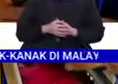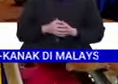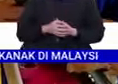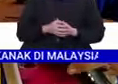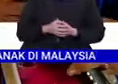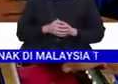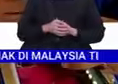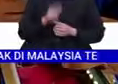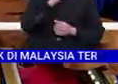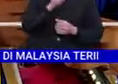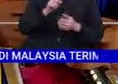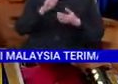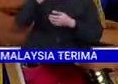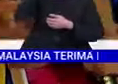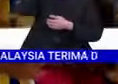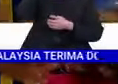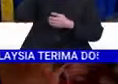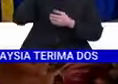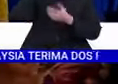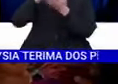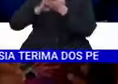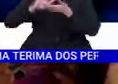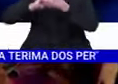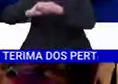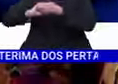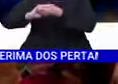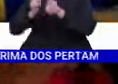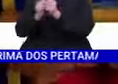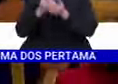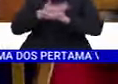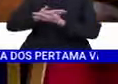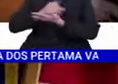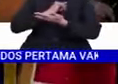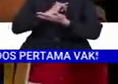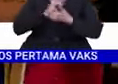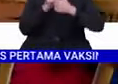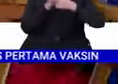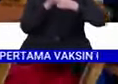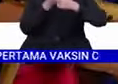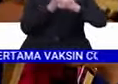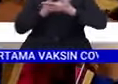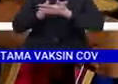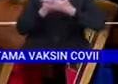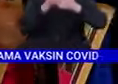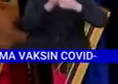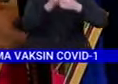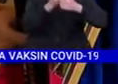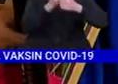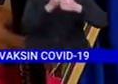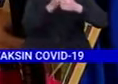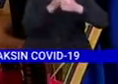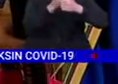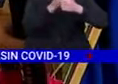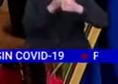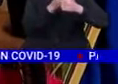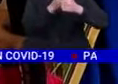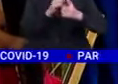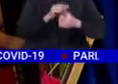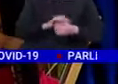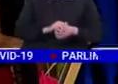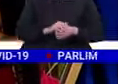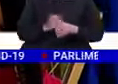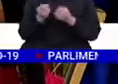aroma nafasnya enggak dengan in Hai sebab Ia anak yang sama anak yang sulung Jadi dia